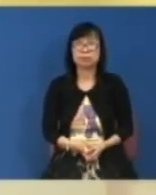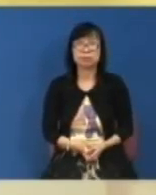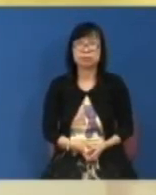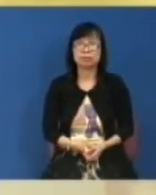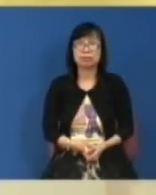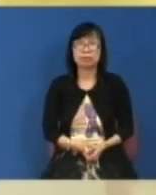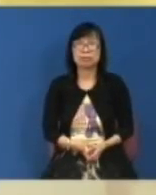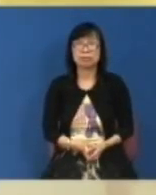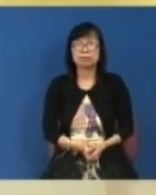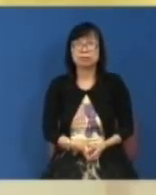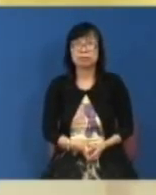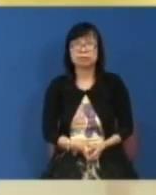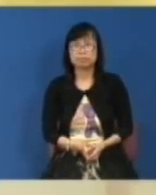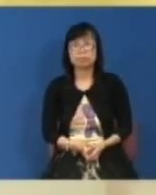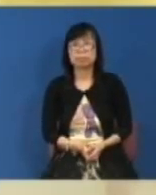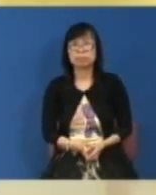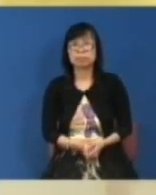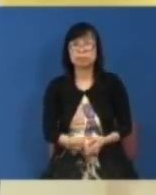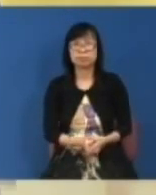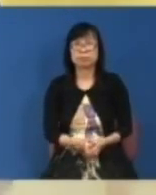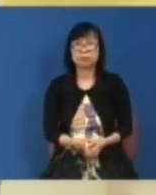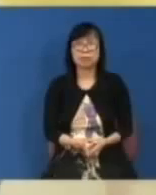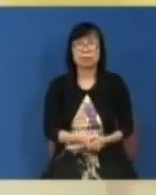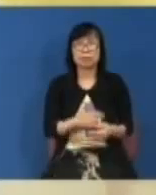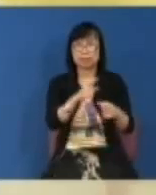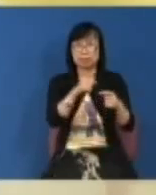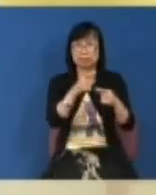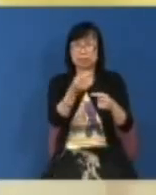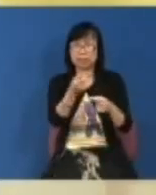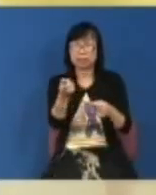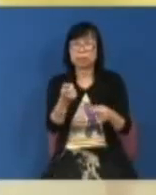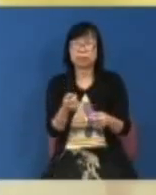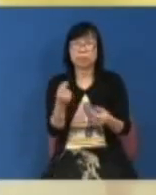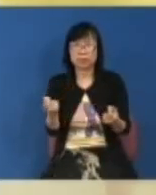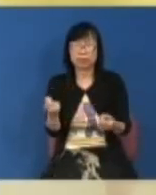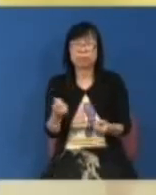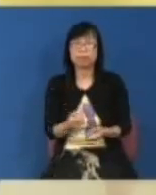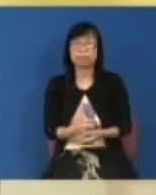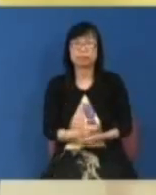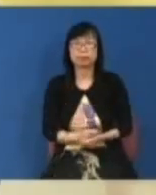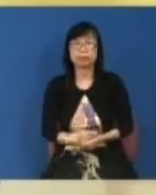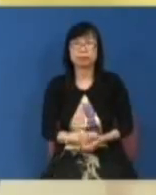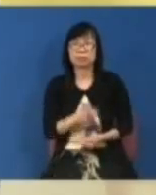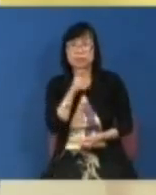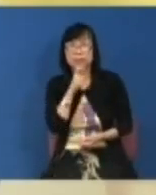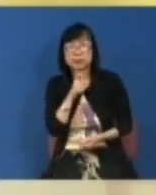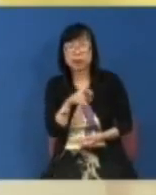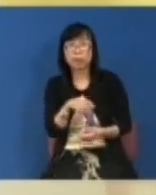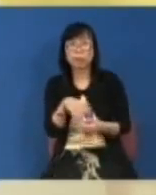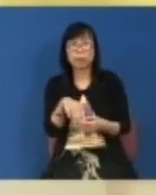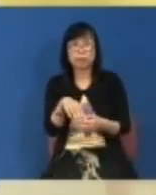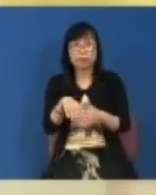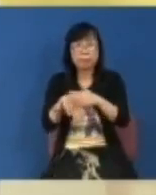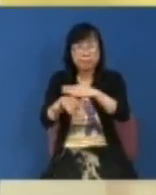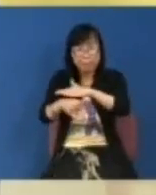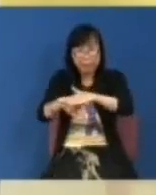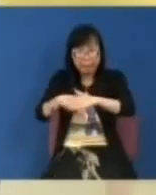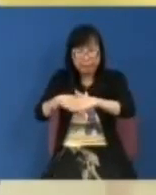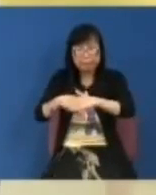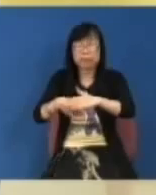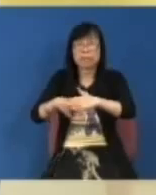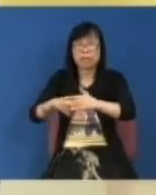榮榮大姐嘅嘢嚟嘅，樂樂大姐嘅嘢，好簡單。仲有嗰啲暗地裏嘅外